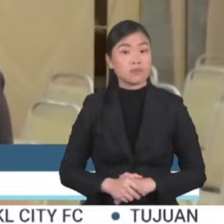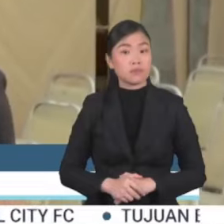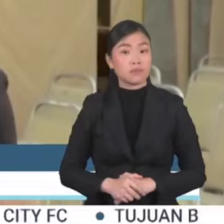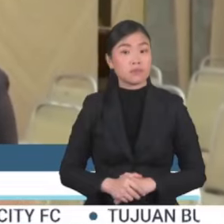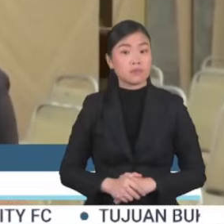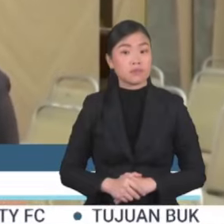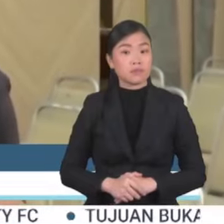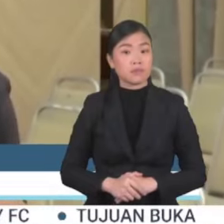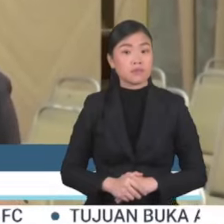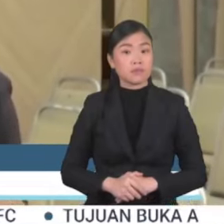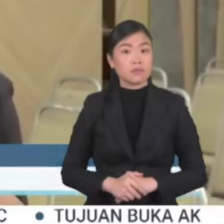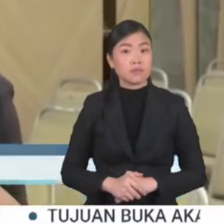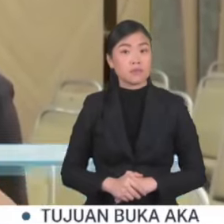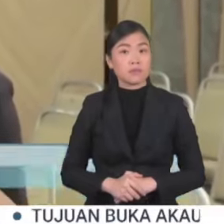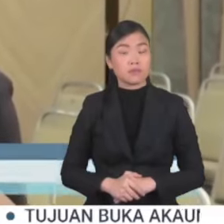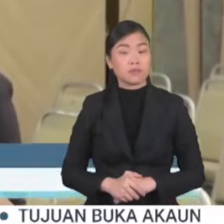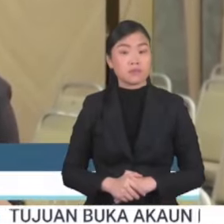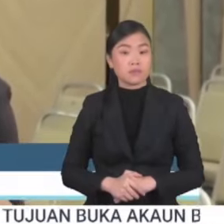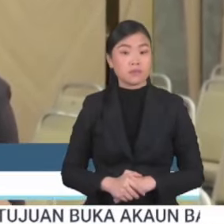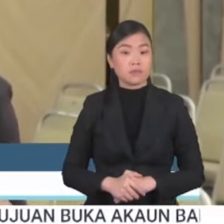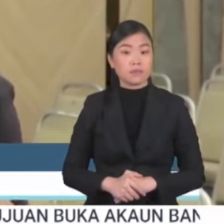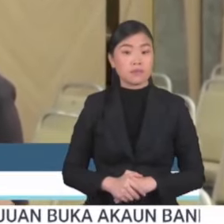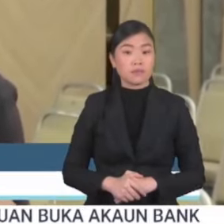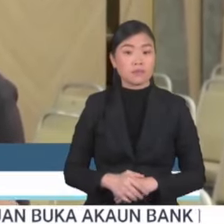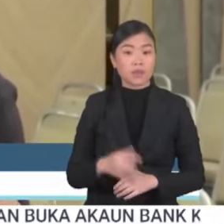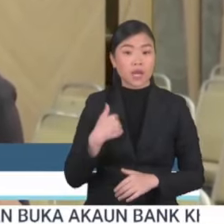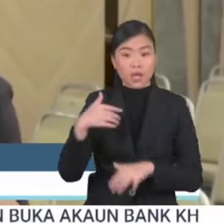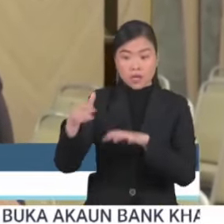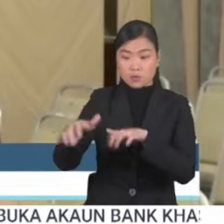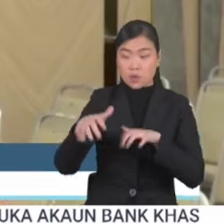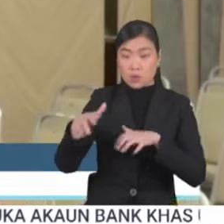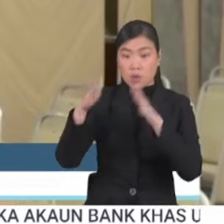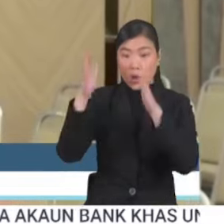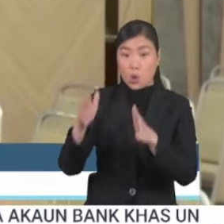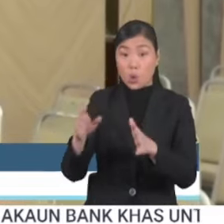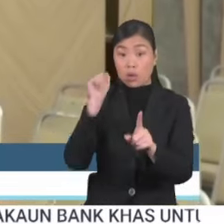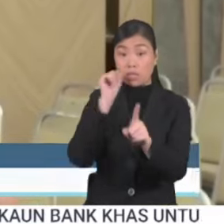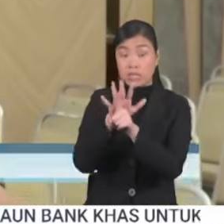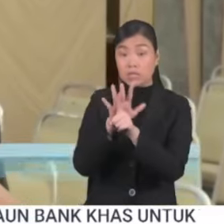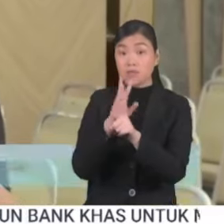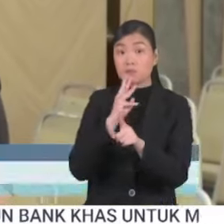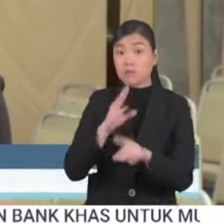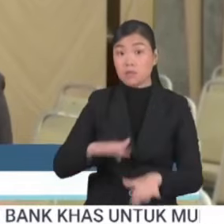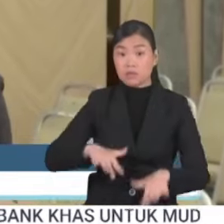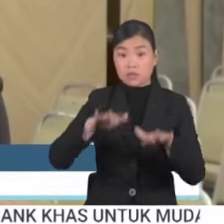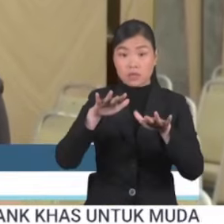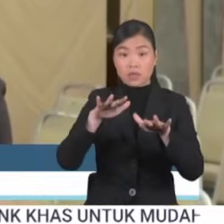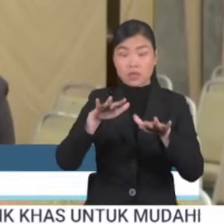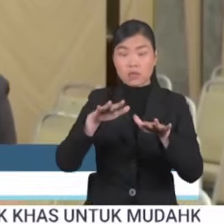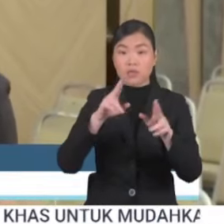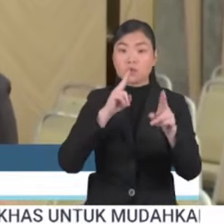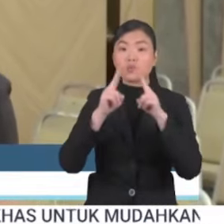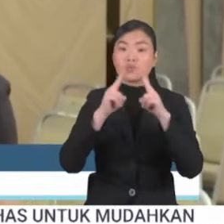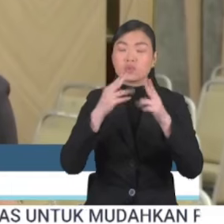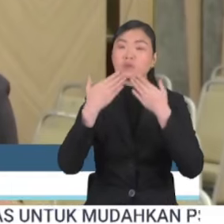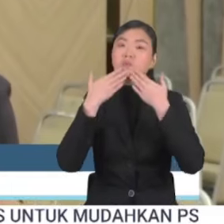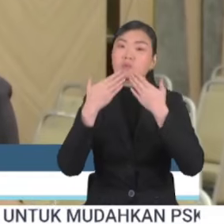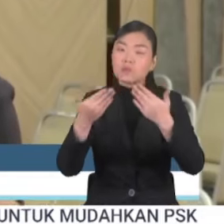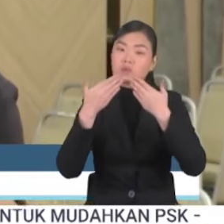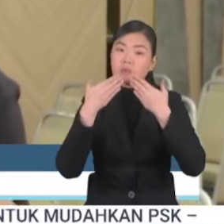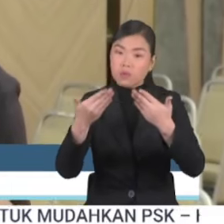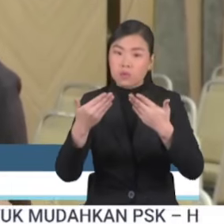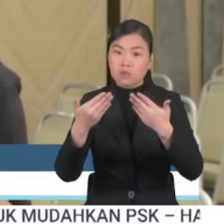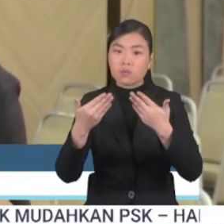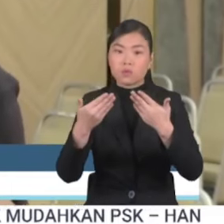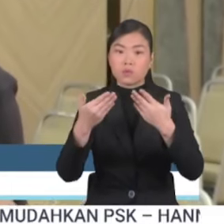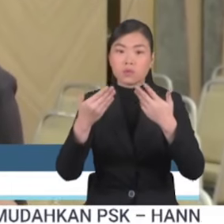Saya selaku pesawah bagi kawasan yang terjejas banjir baru-baru ini berucapkan terima kasihlah